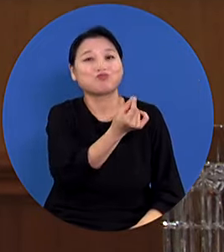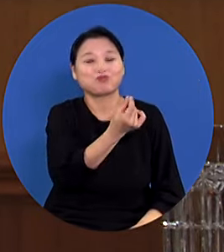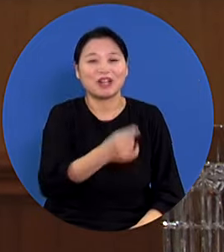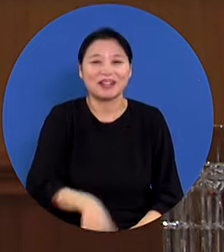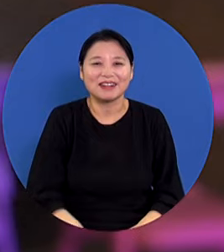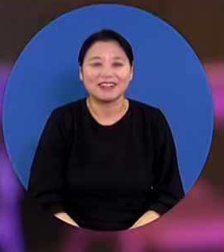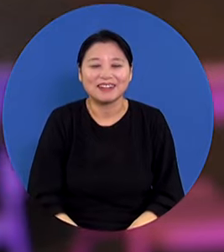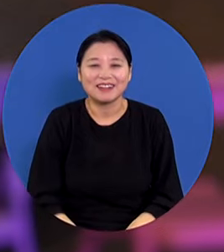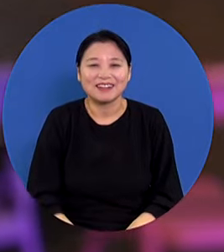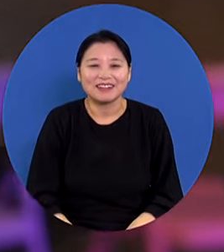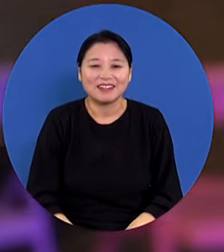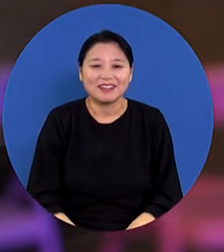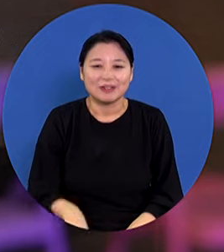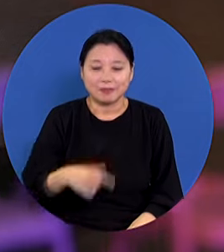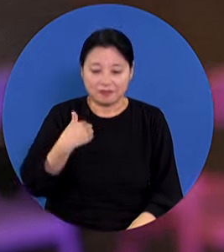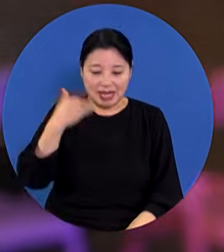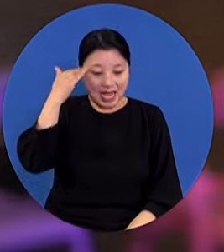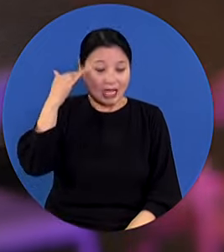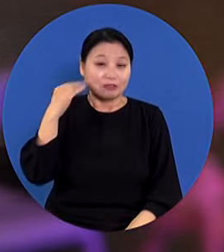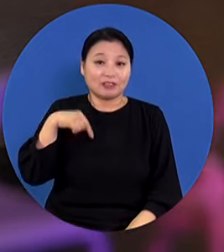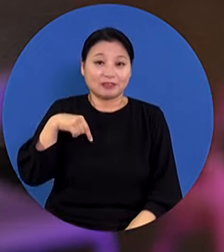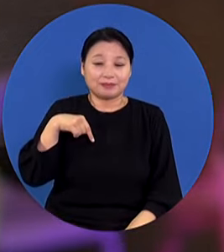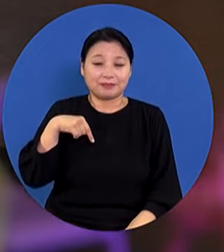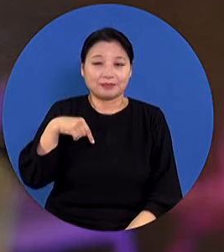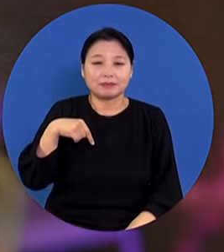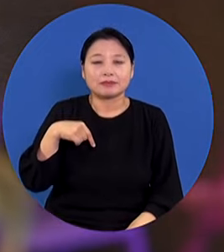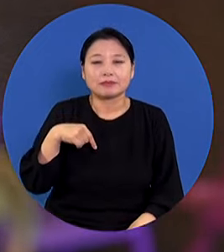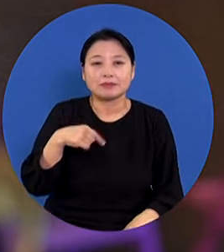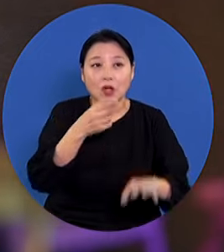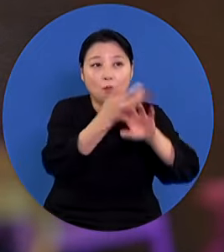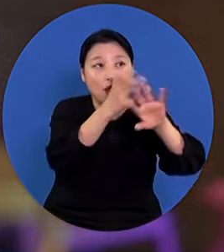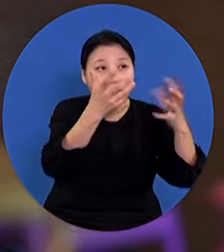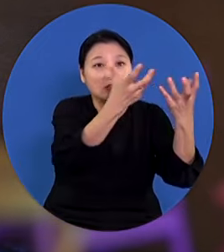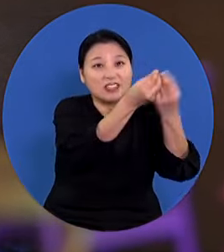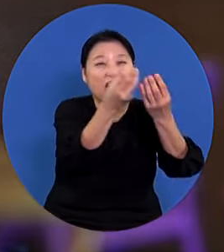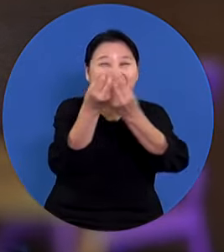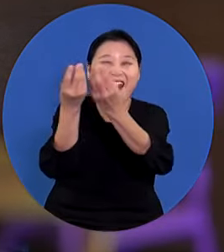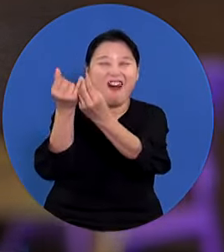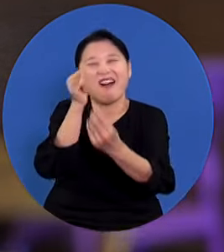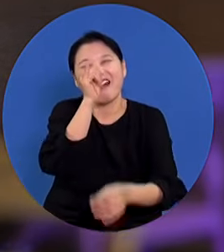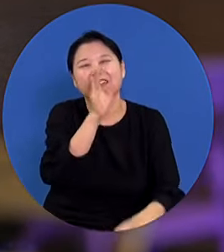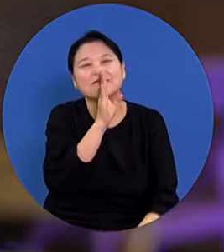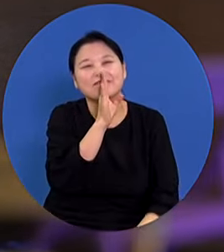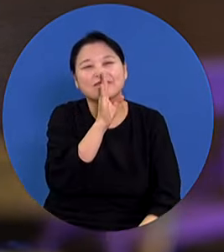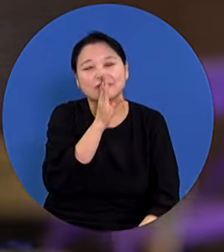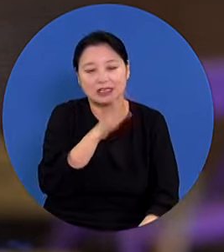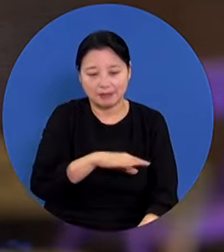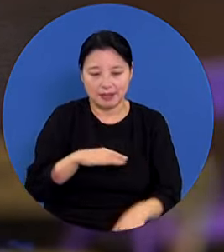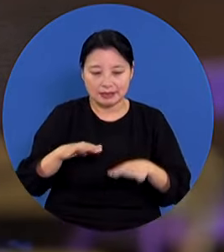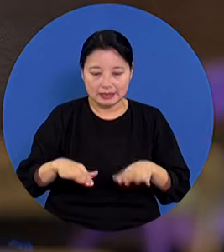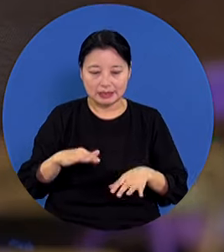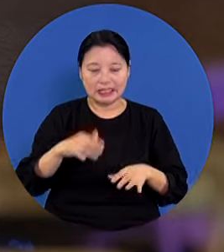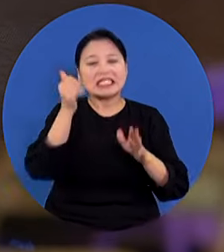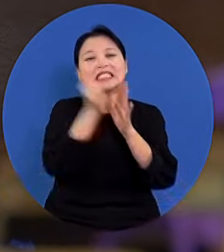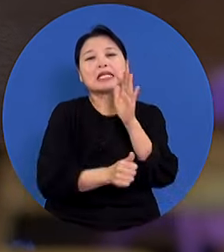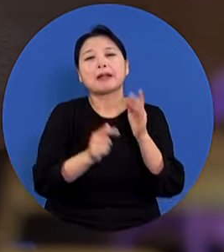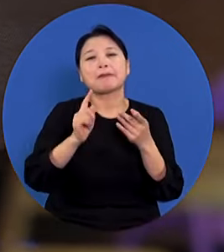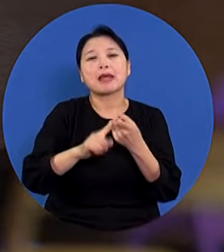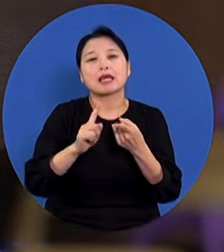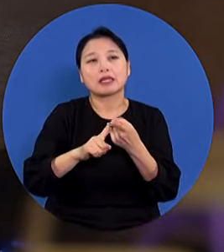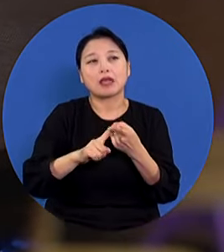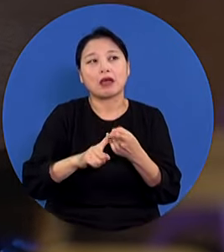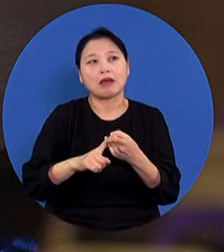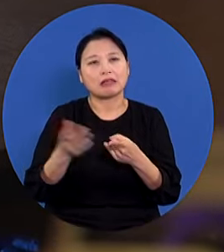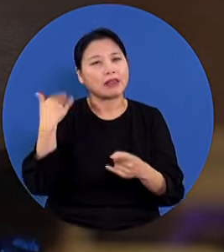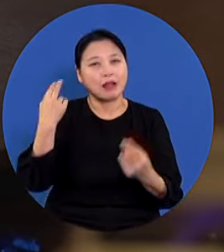예. 그래서 아 이게 우리나라가 아까 외국 사례도 말씀하셨지만 뭔가 전반적으로 실패에 대한 이런 거에